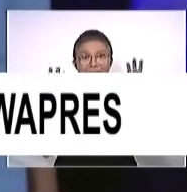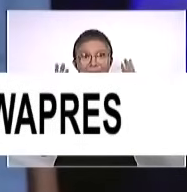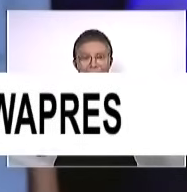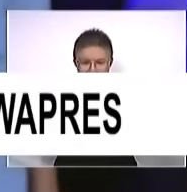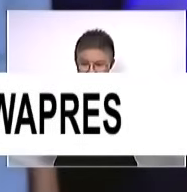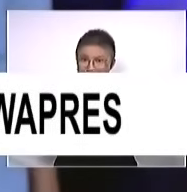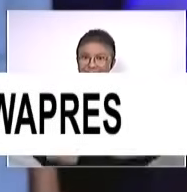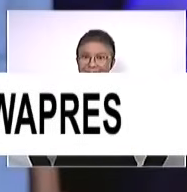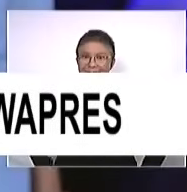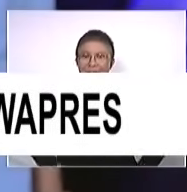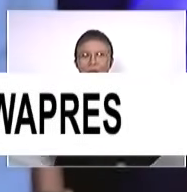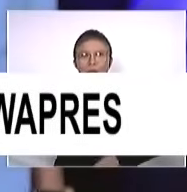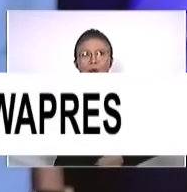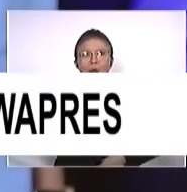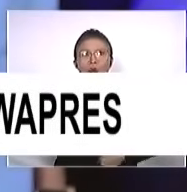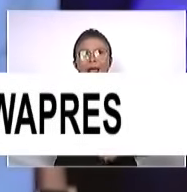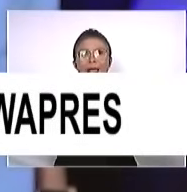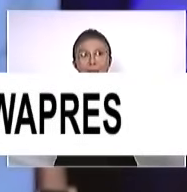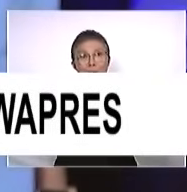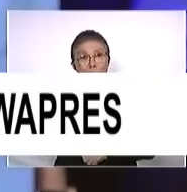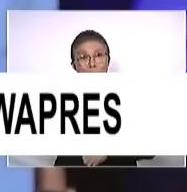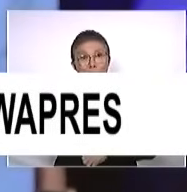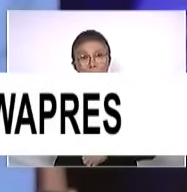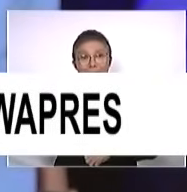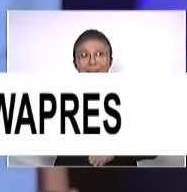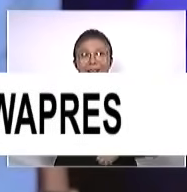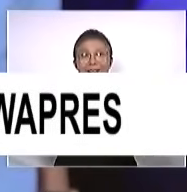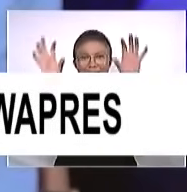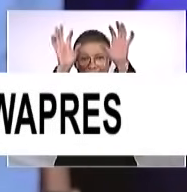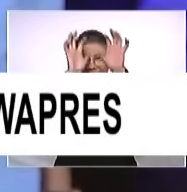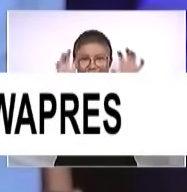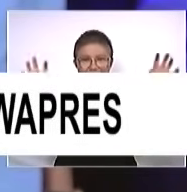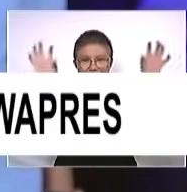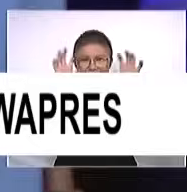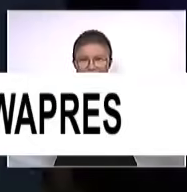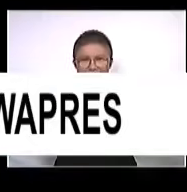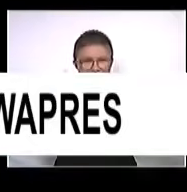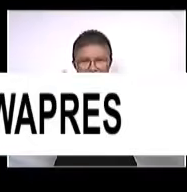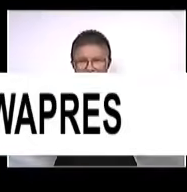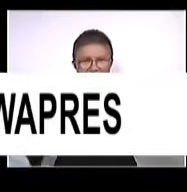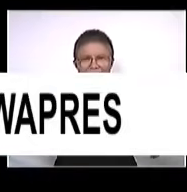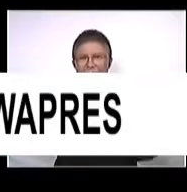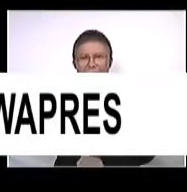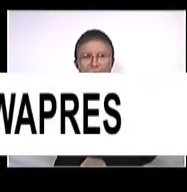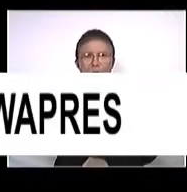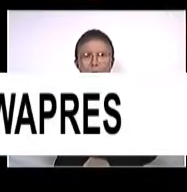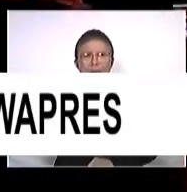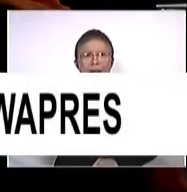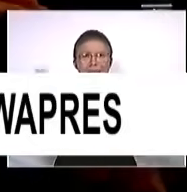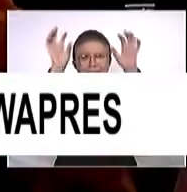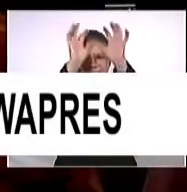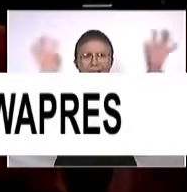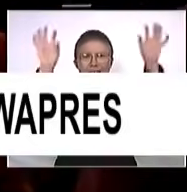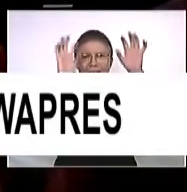apa lalu akan dikerjakan kapan anggarannya Seperti apa Tahun berapa akan dilakukan gitu lalu solusi ke depannya Seperti